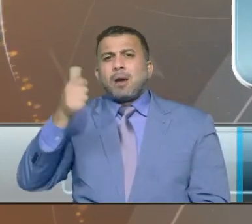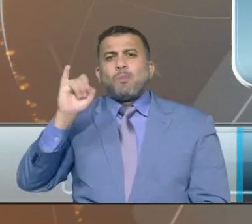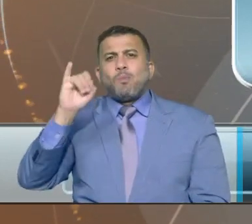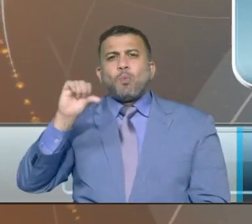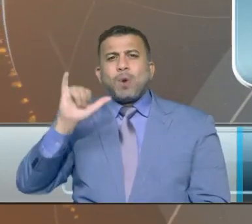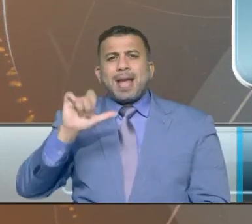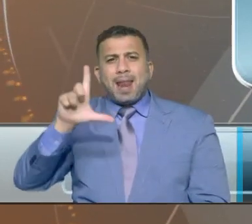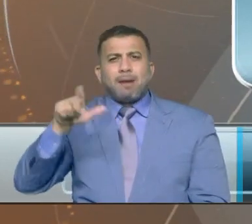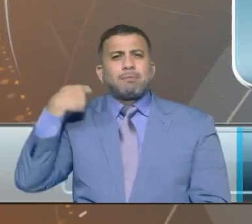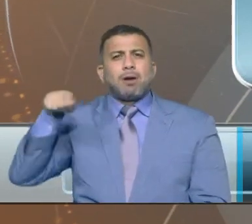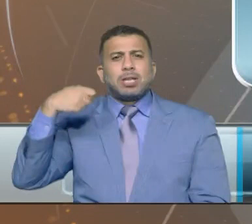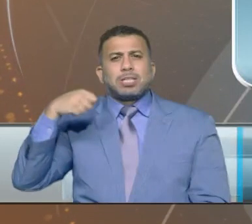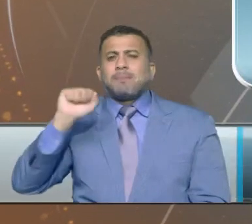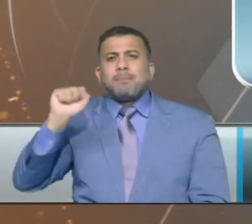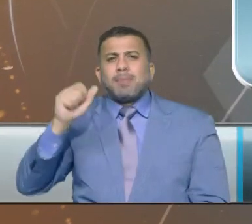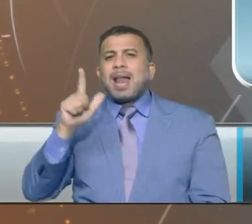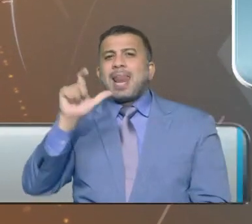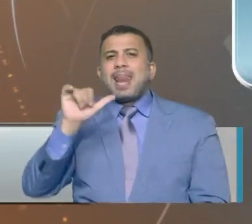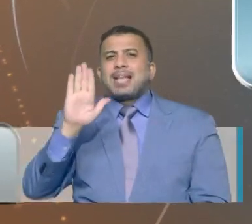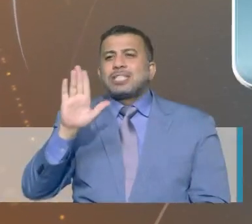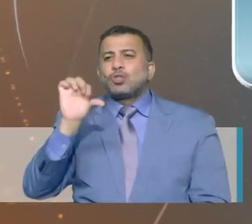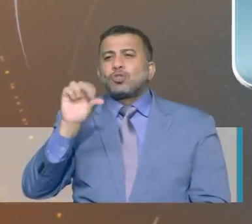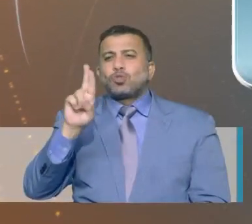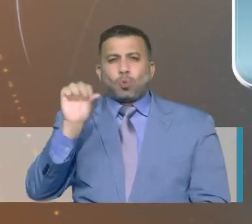كان رئيس وزراء مملكه ليستور